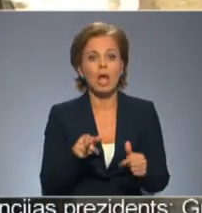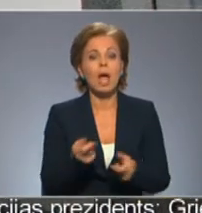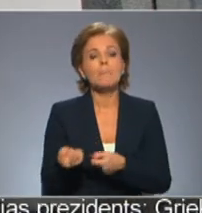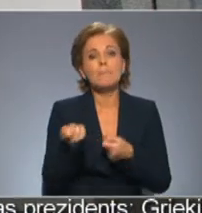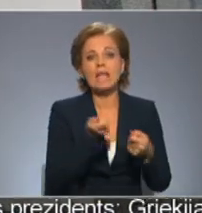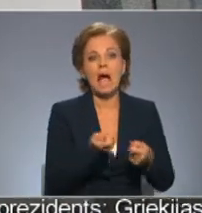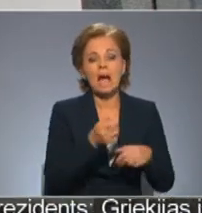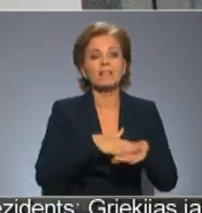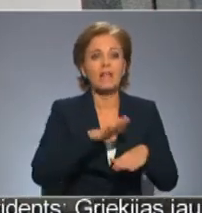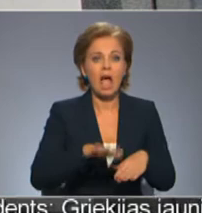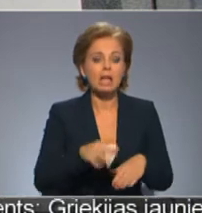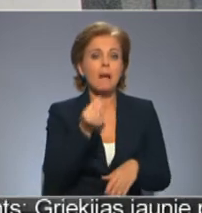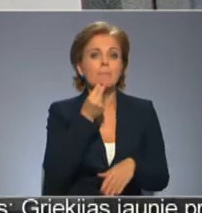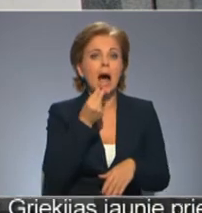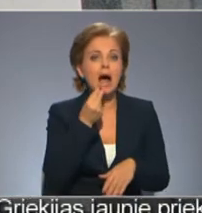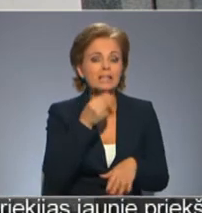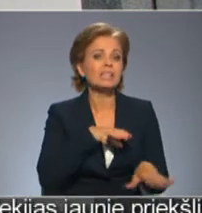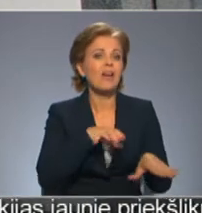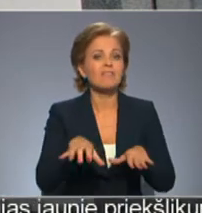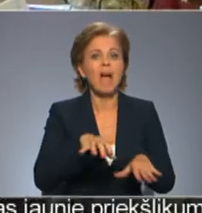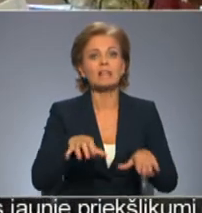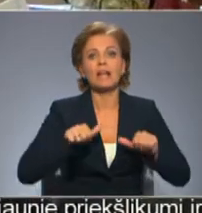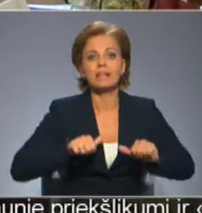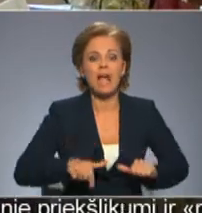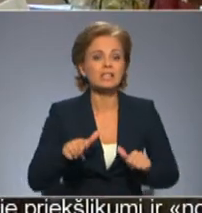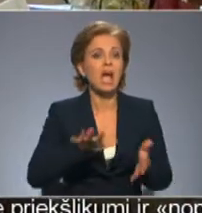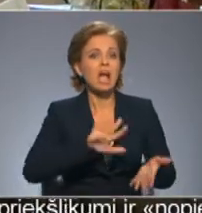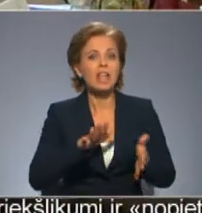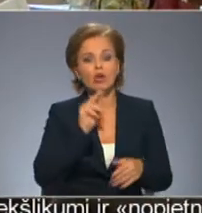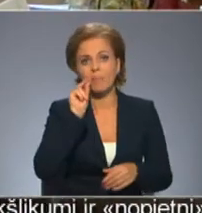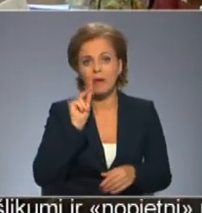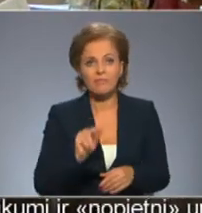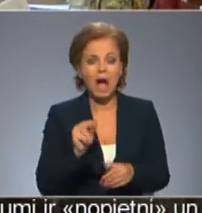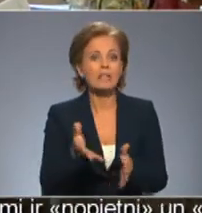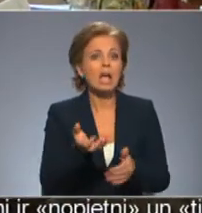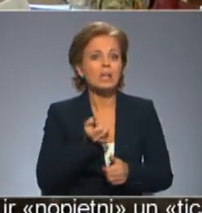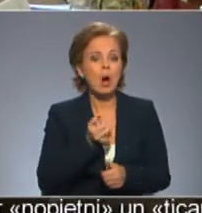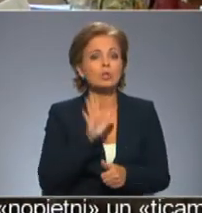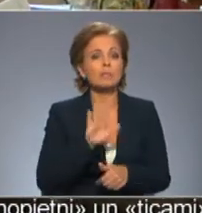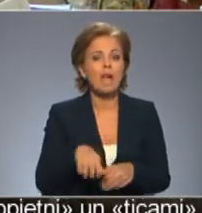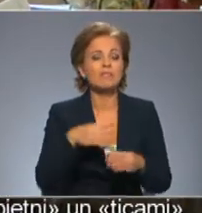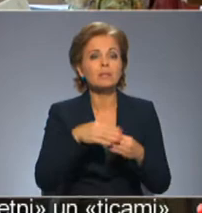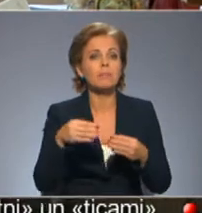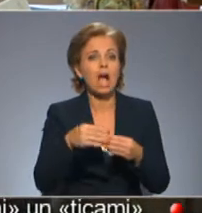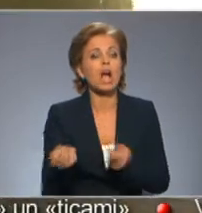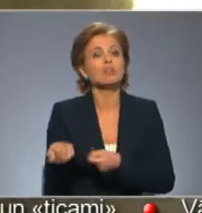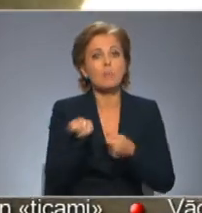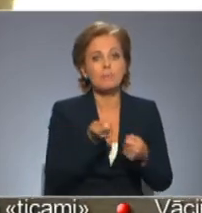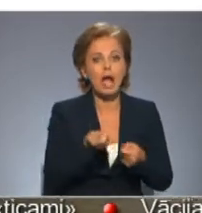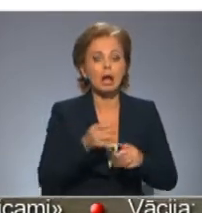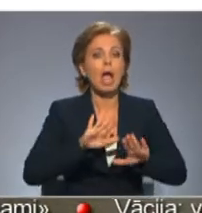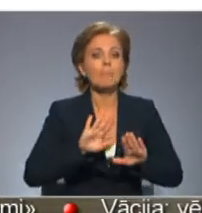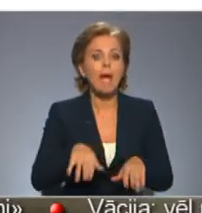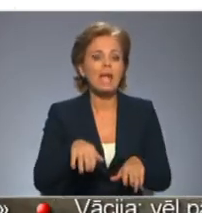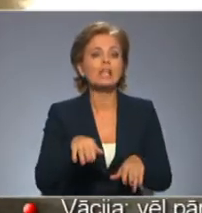piegādātāja dēļ. Tomēr pārtikas un veterinārijā dienestā nešaubās, ka vaina ir jāuzņemas nevis pakaišu piegādātājiem, bet gan